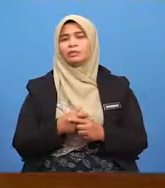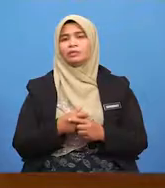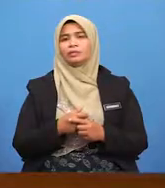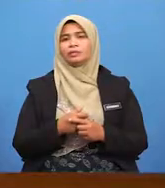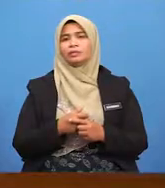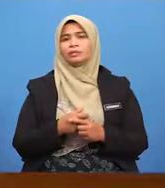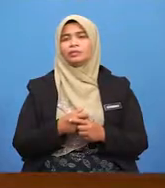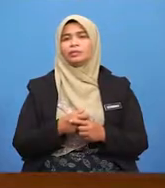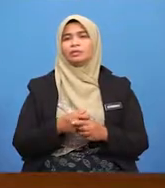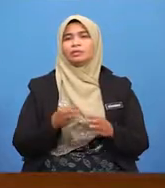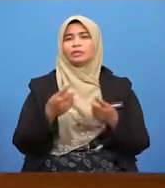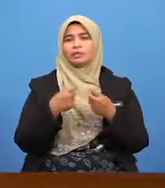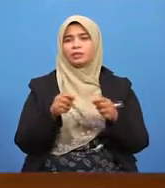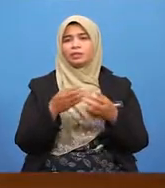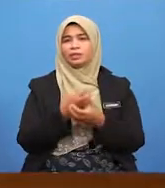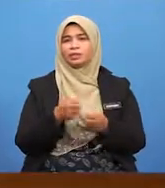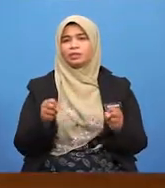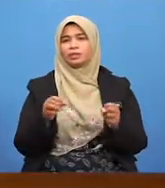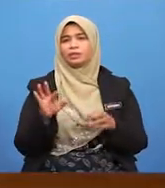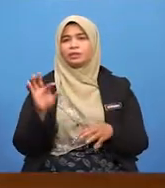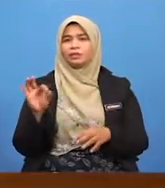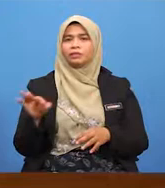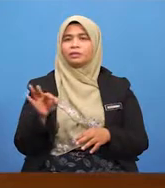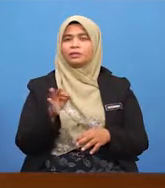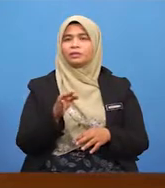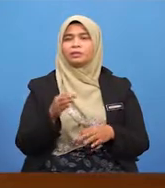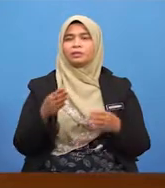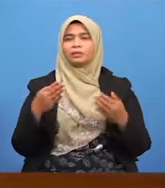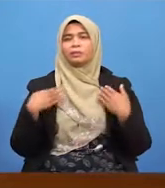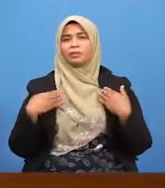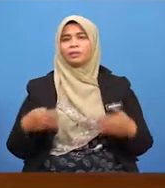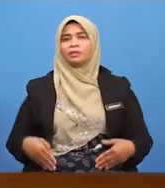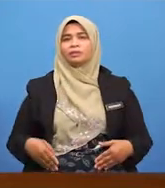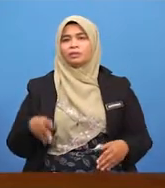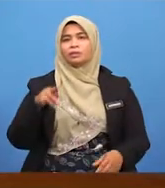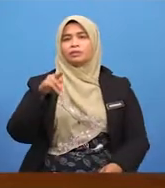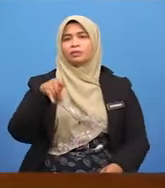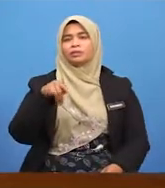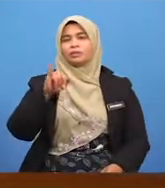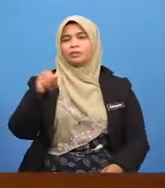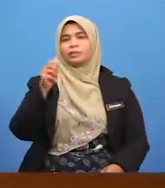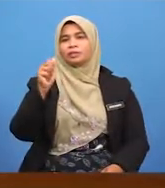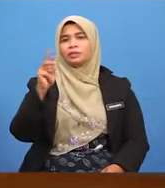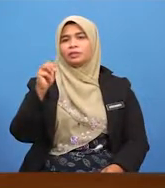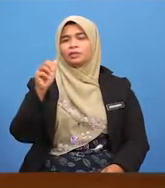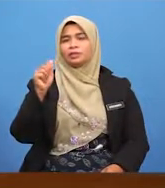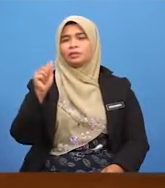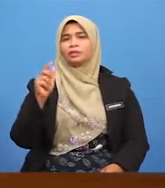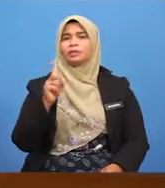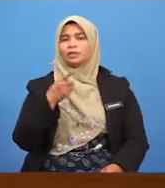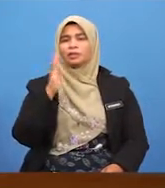hai oke setelah selesai menjahit baju pidzama kita menjahit